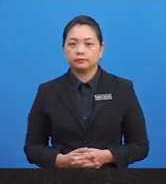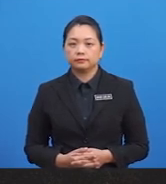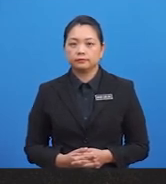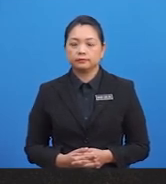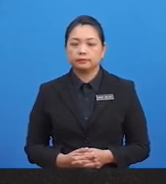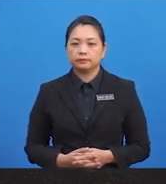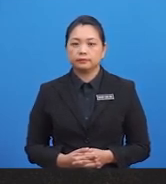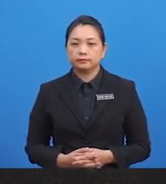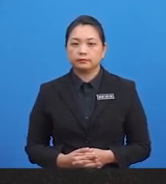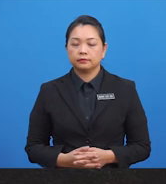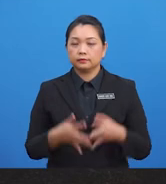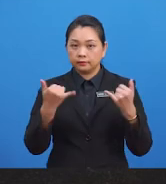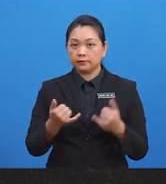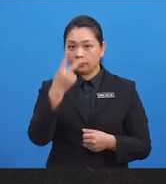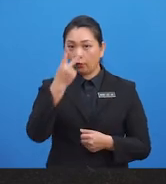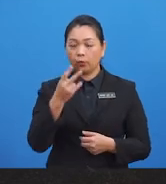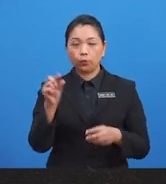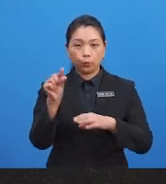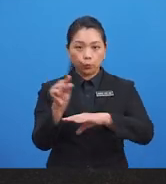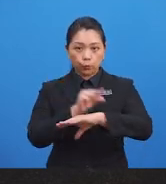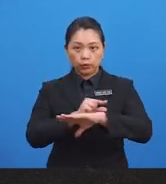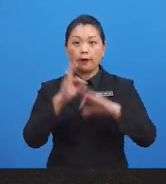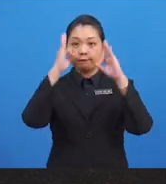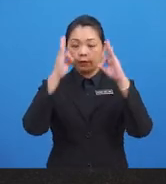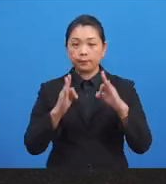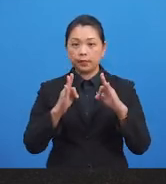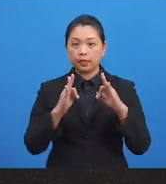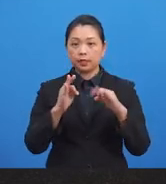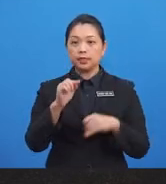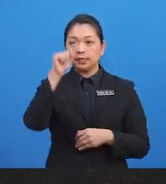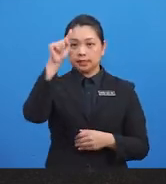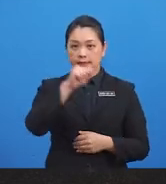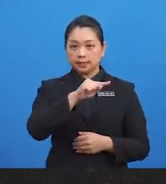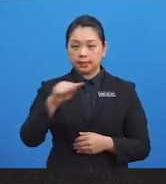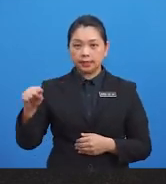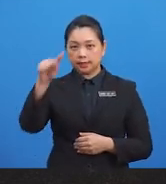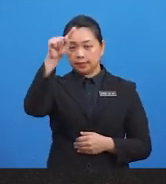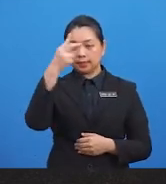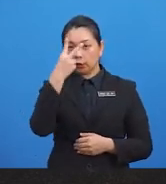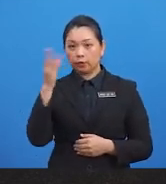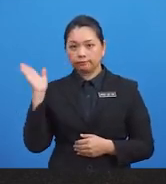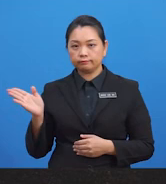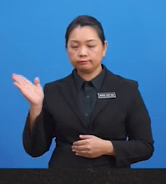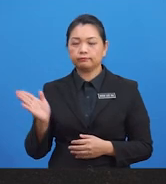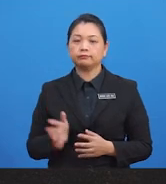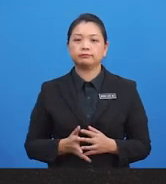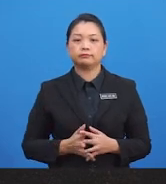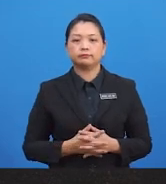luas segitiga, iaitu 1 per 2 darab tapak darab